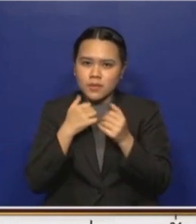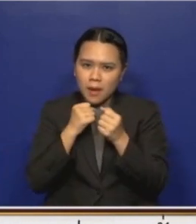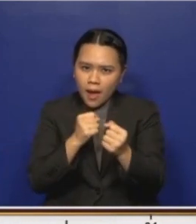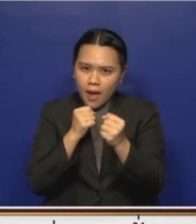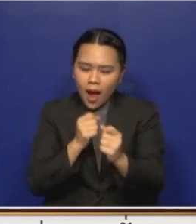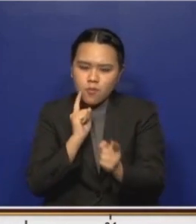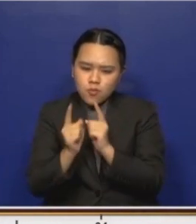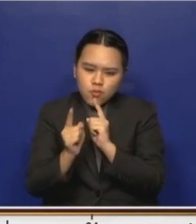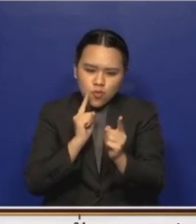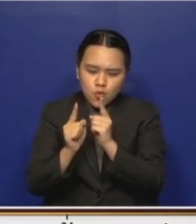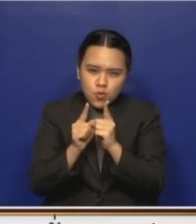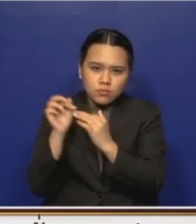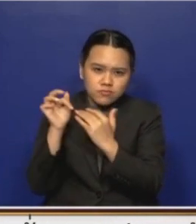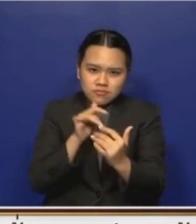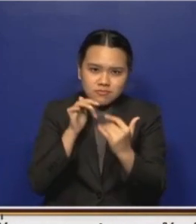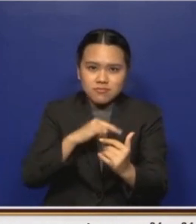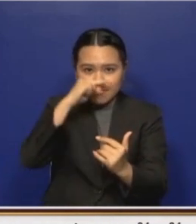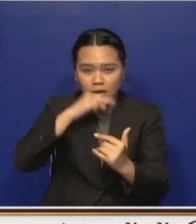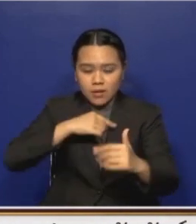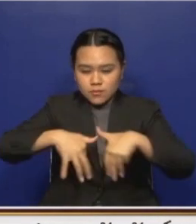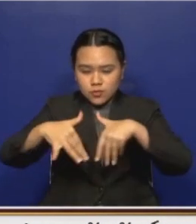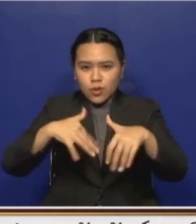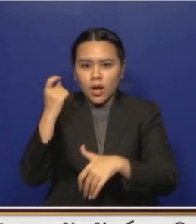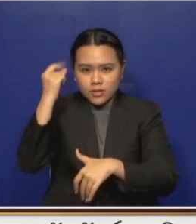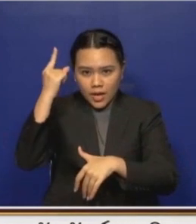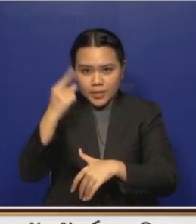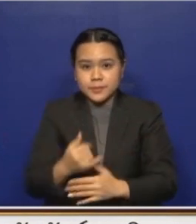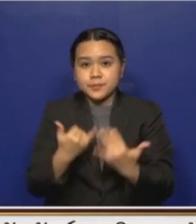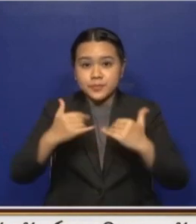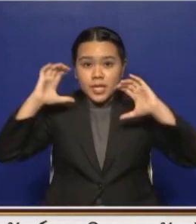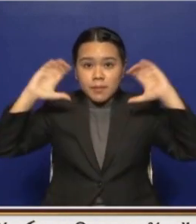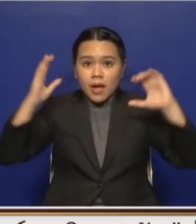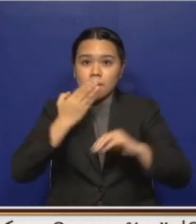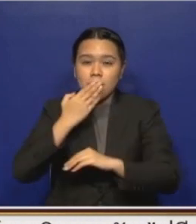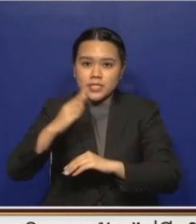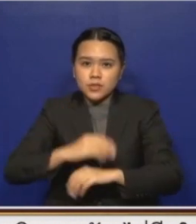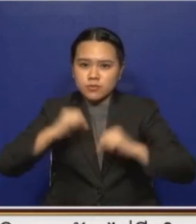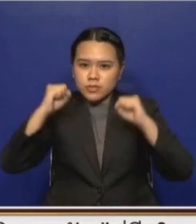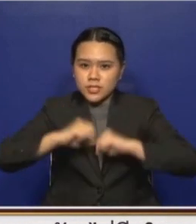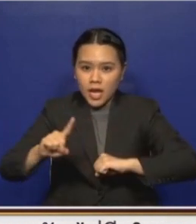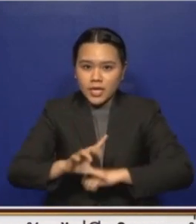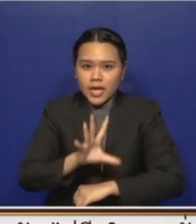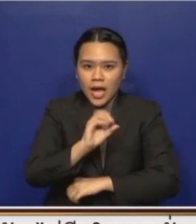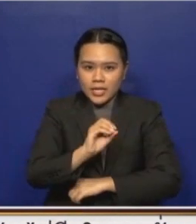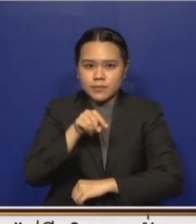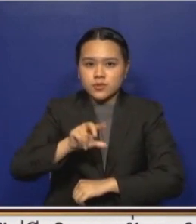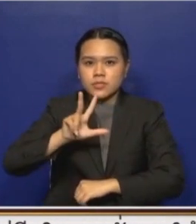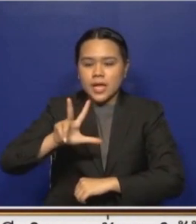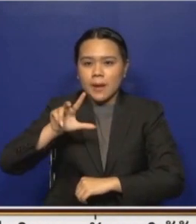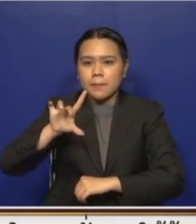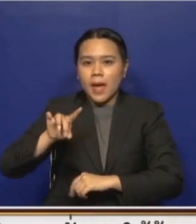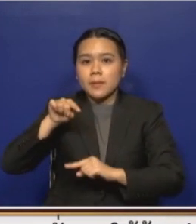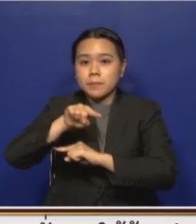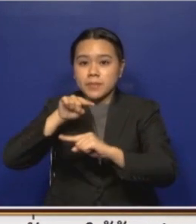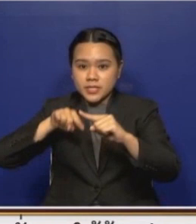แล้วขอโทษอันนี้ผมไม่ได้มาพูดให้เกิดการกลัวลาหนสับสนอะไรทั้งสิ้นนะผมบอกแล้วผมทำงานกับมห